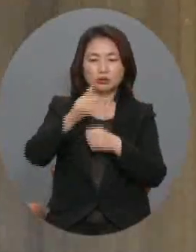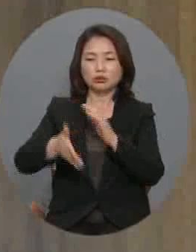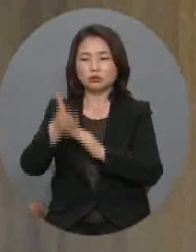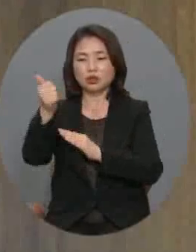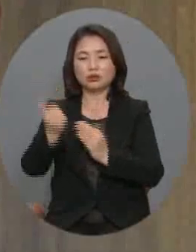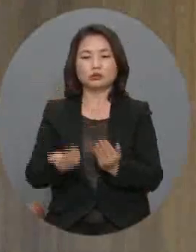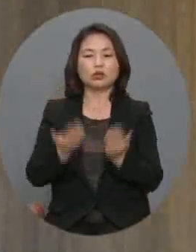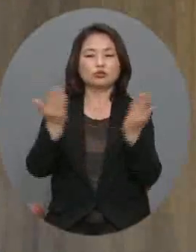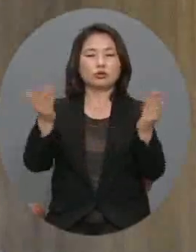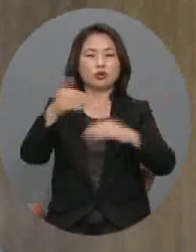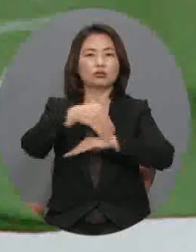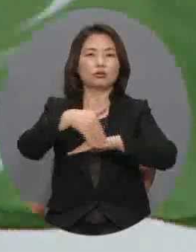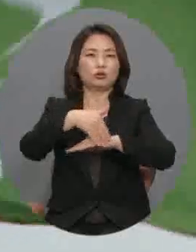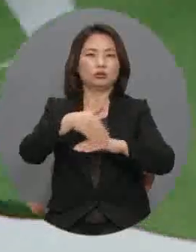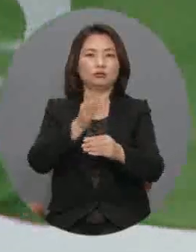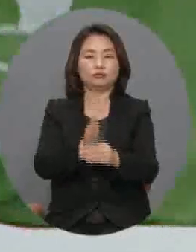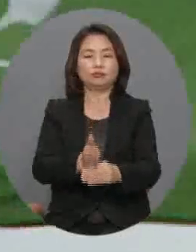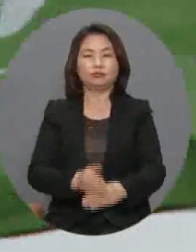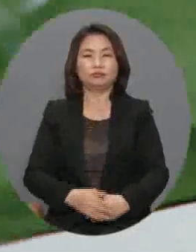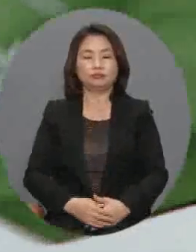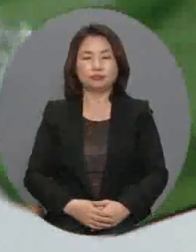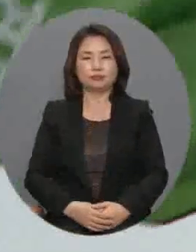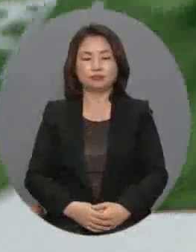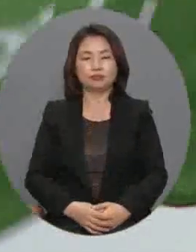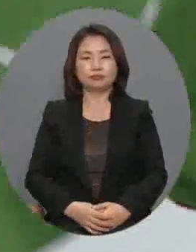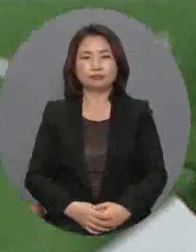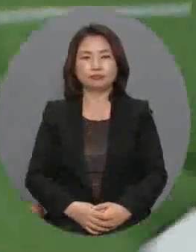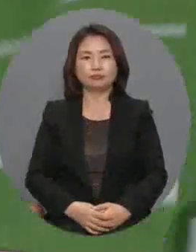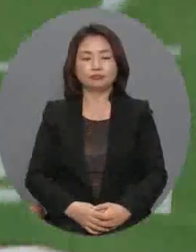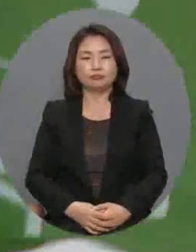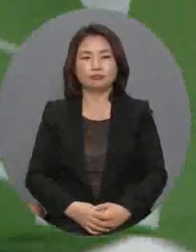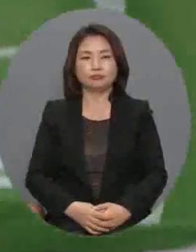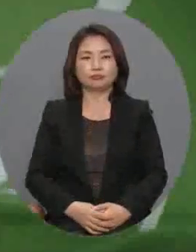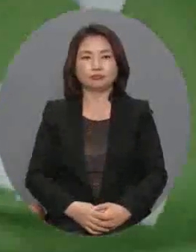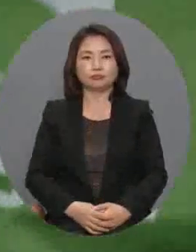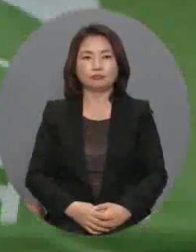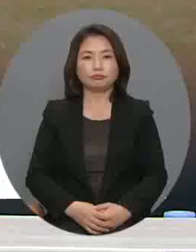대구시장에게 제출한다는 계획입니다. MBC 뉴스 이정희입니다.